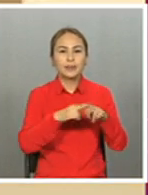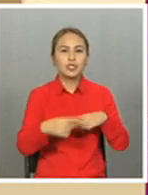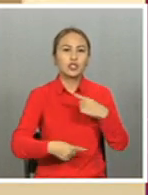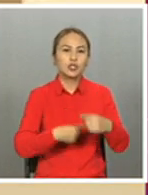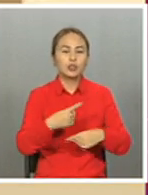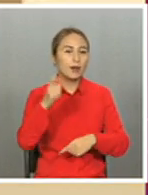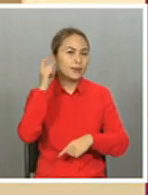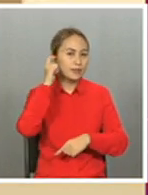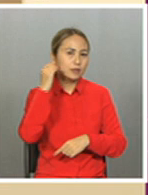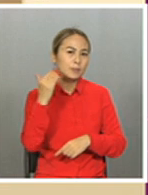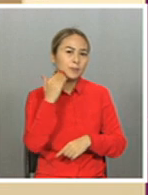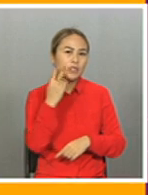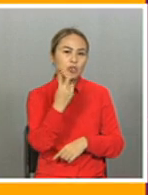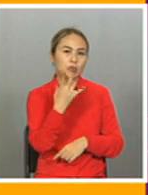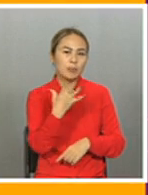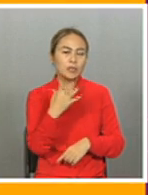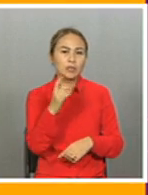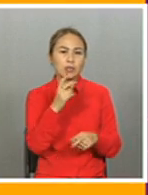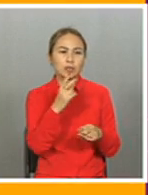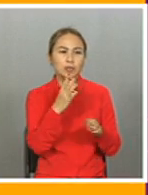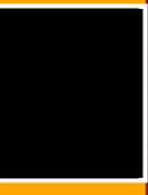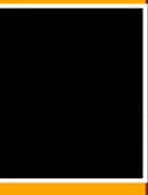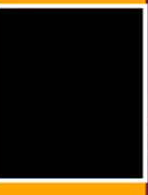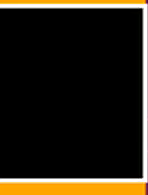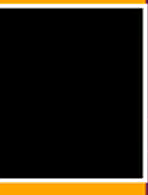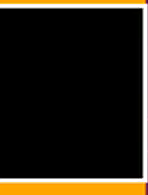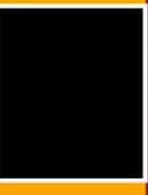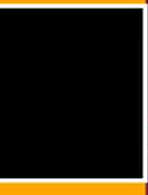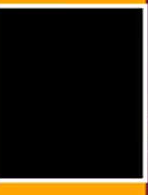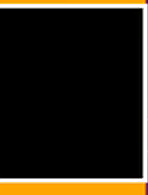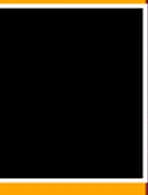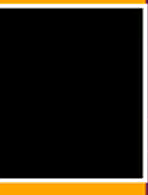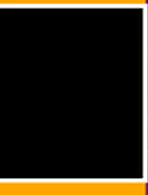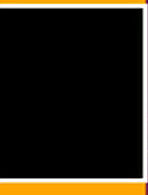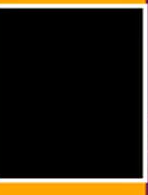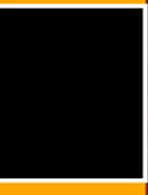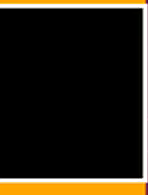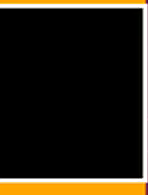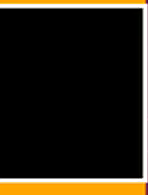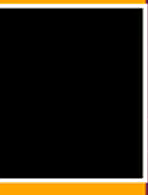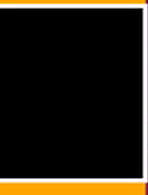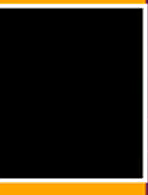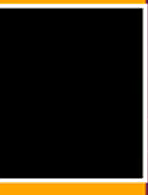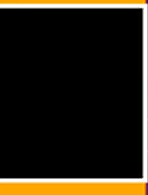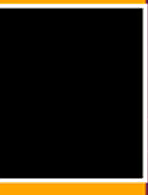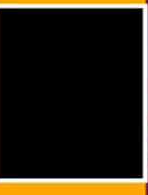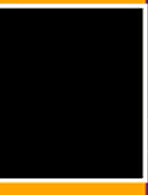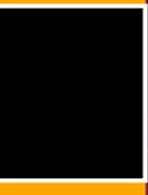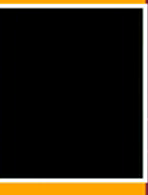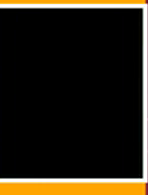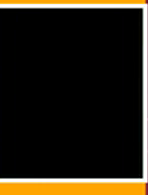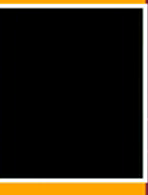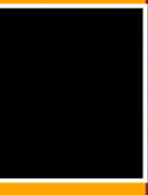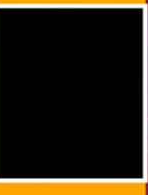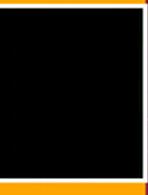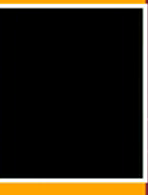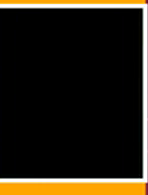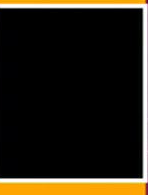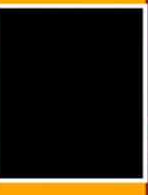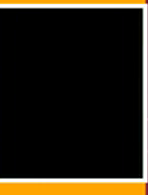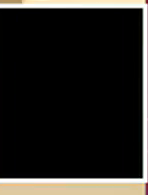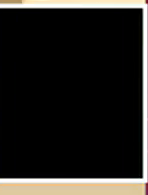жасын 25 жас деп алсақ, 25 жасты 7-ге көбейту керек. Сол кезде 175